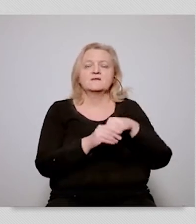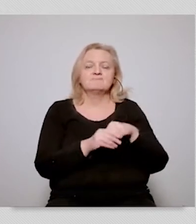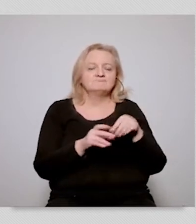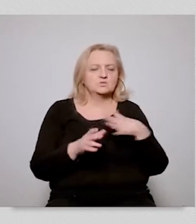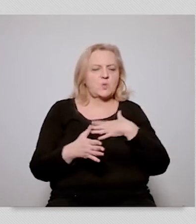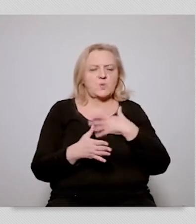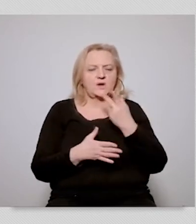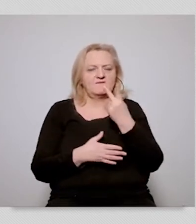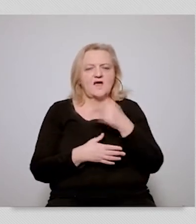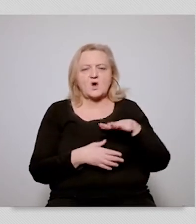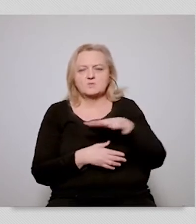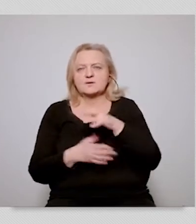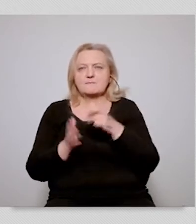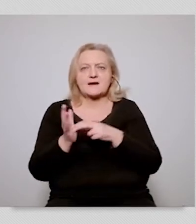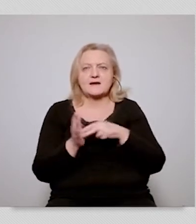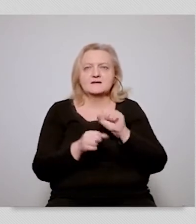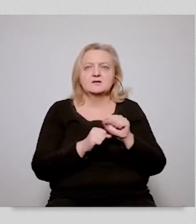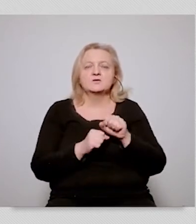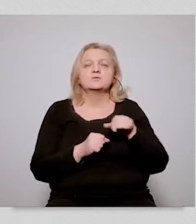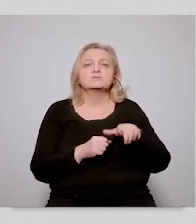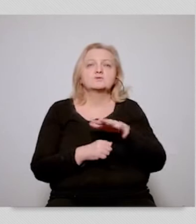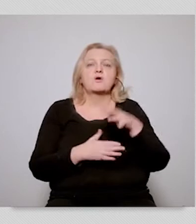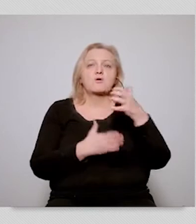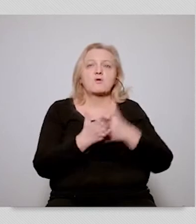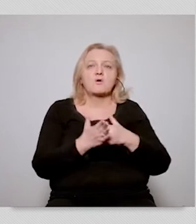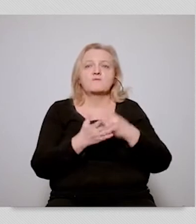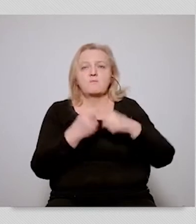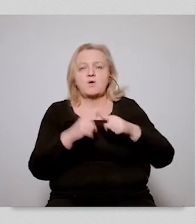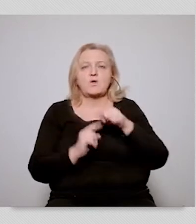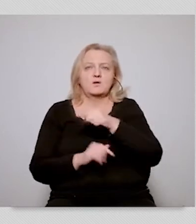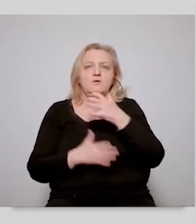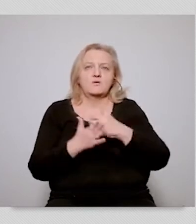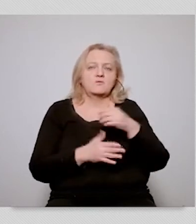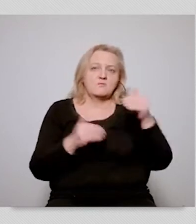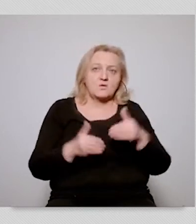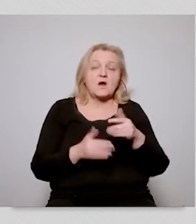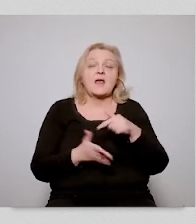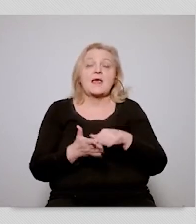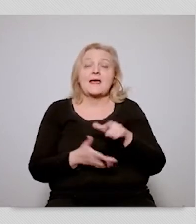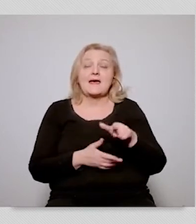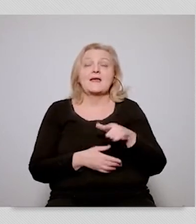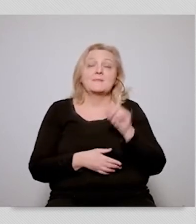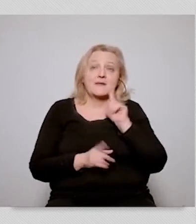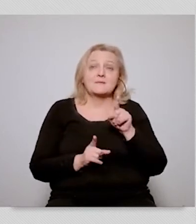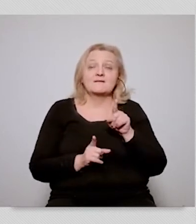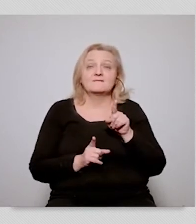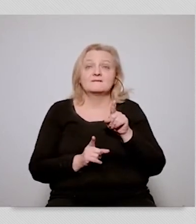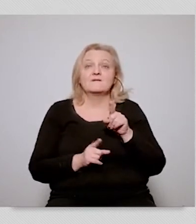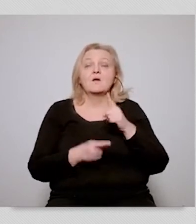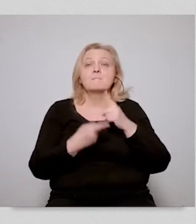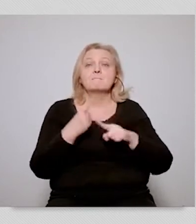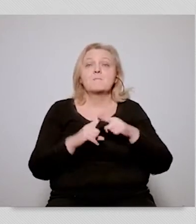będą takim przestrzenią do wykorzystania przez polityków, a szczególnie kuszącą przestrzenią do wykorzystania przez